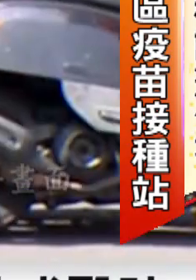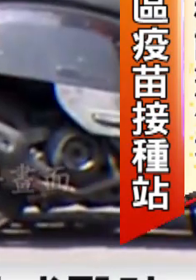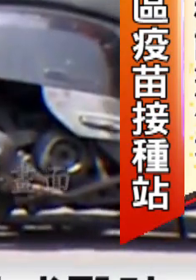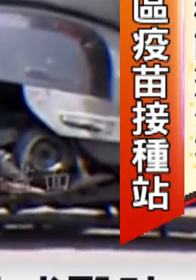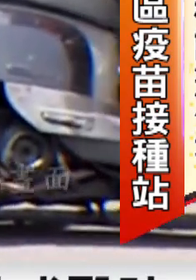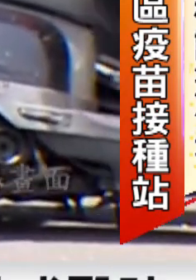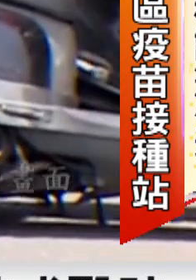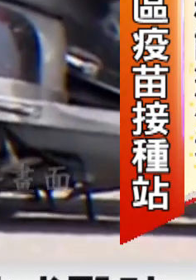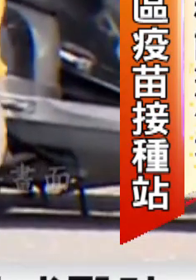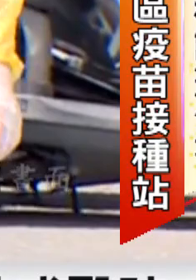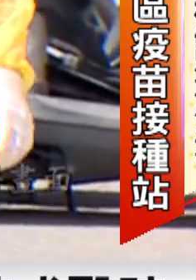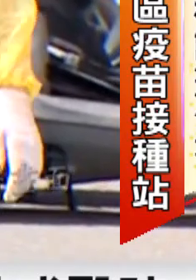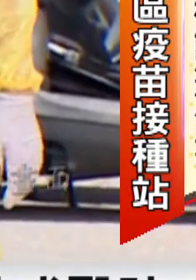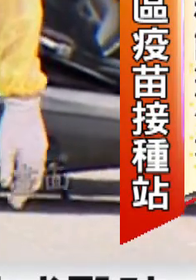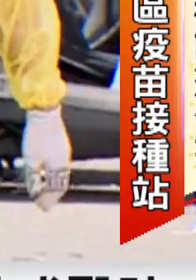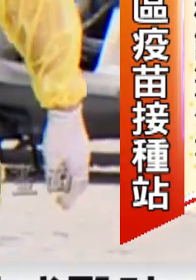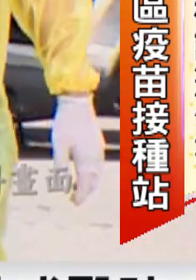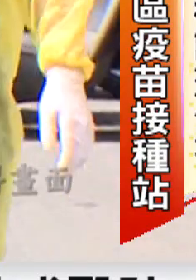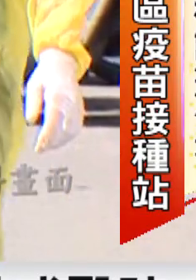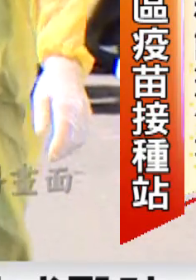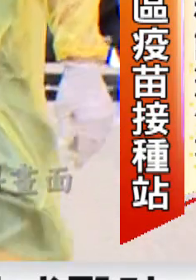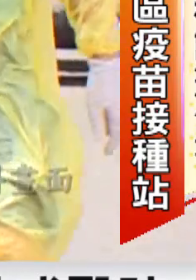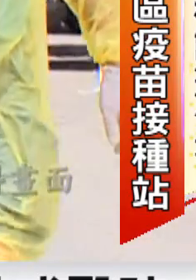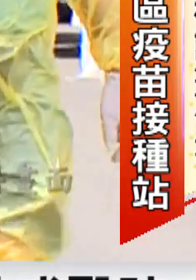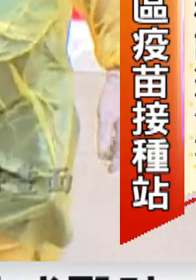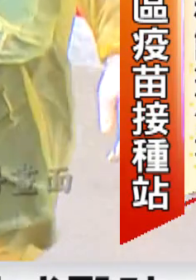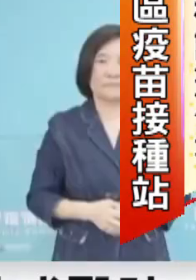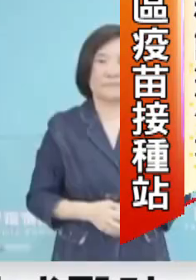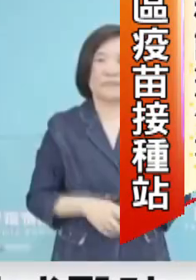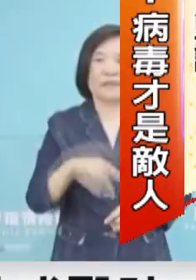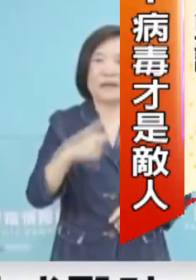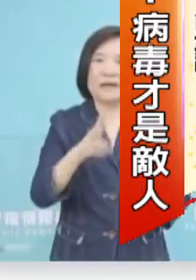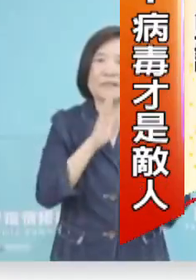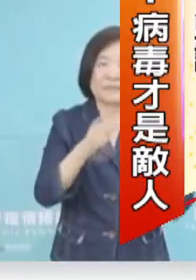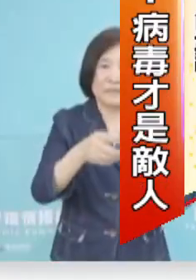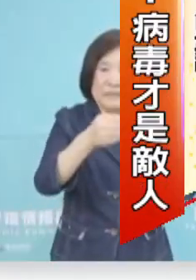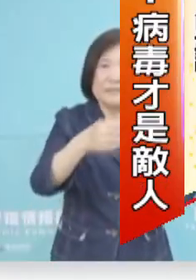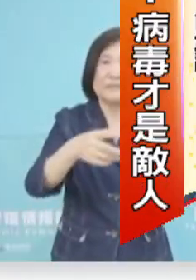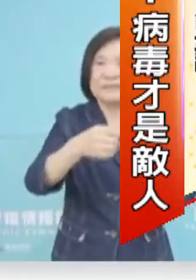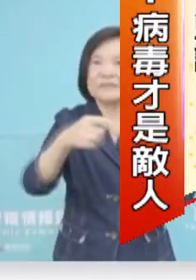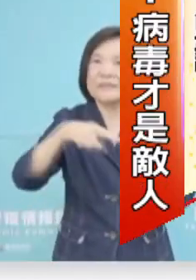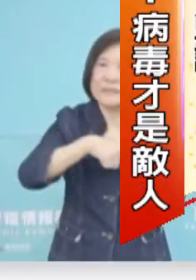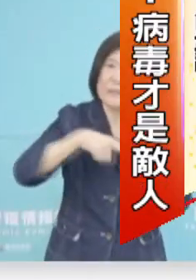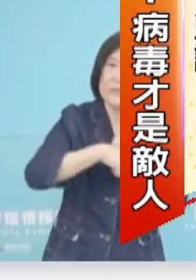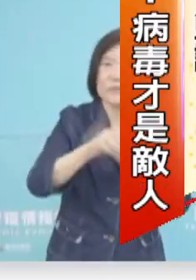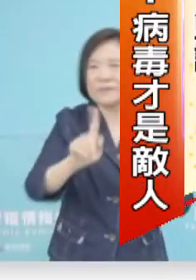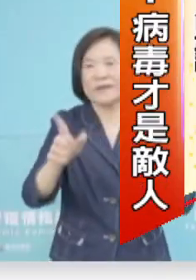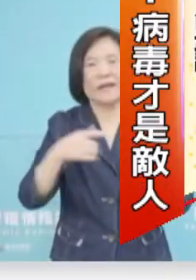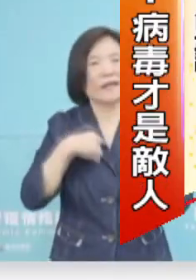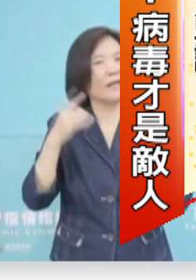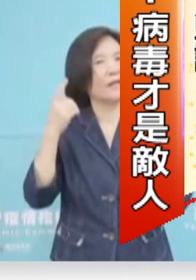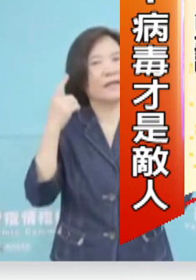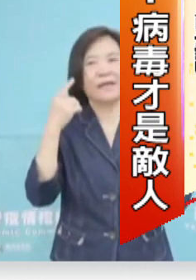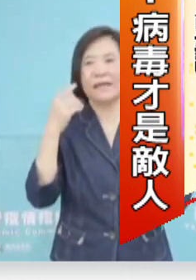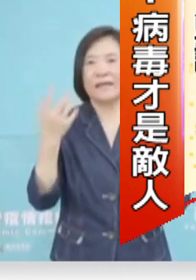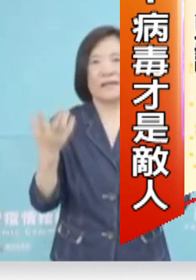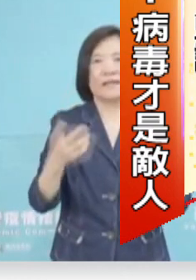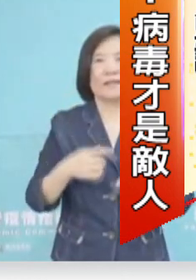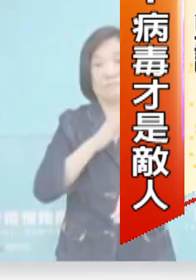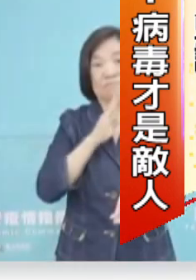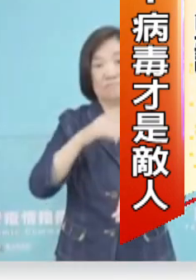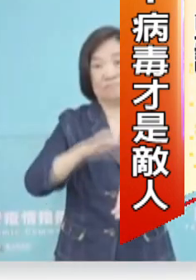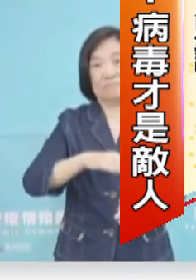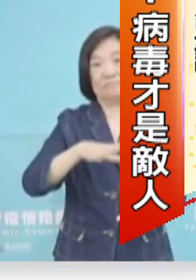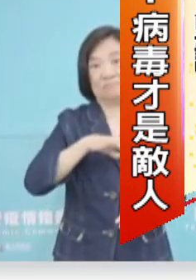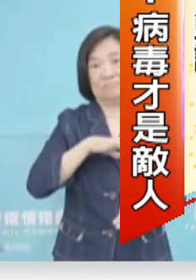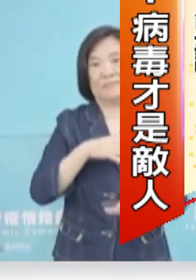加严，对中央同样炮火猛烈。 那至于说那个什么第二期、第三期的那个这个我很